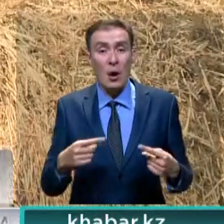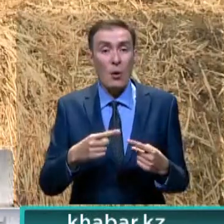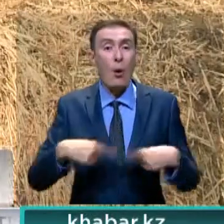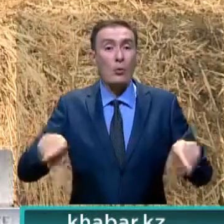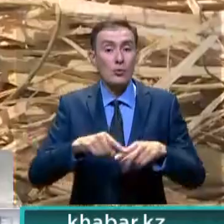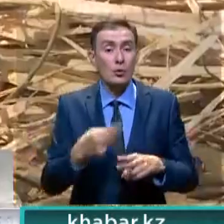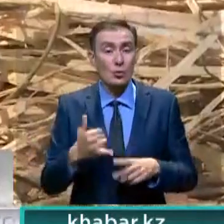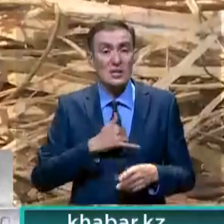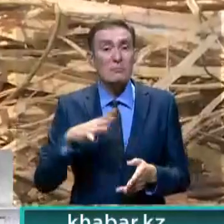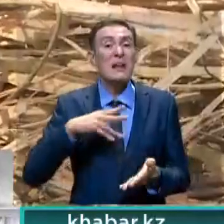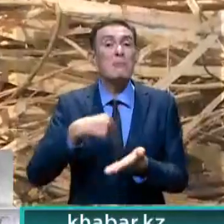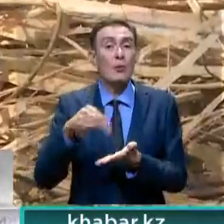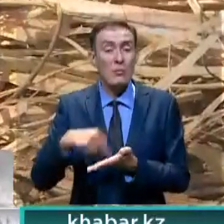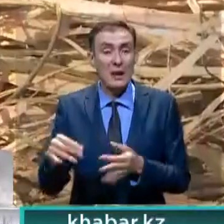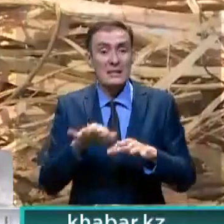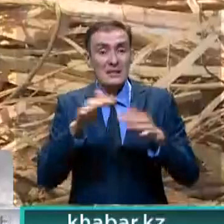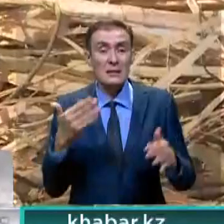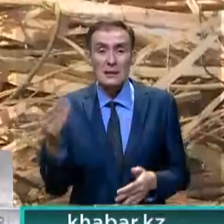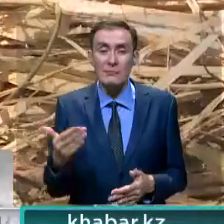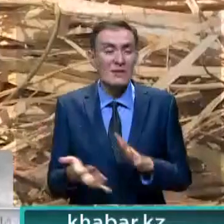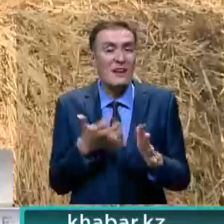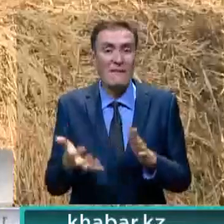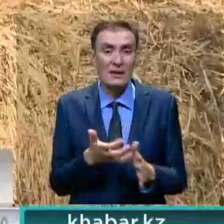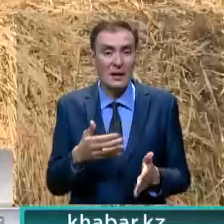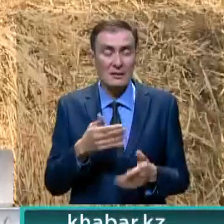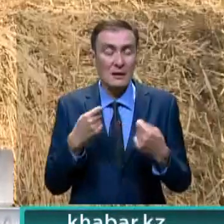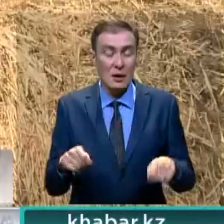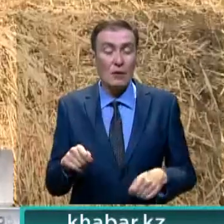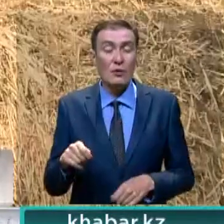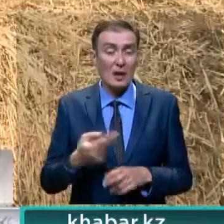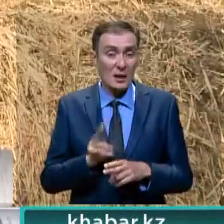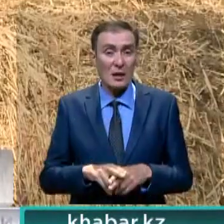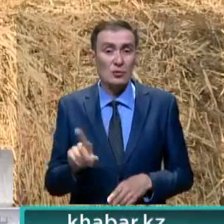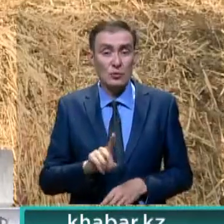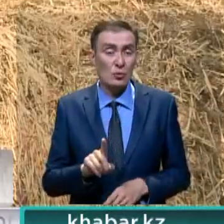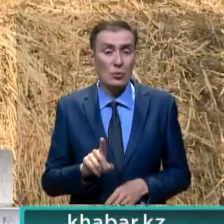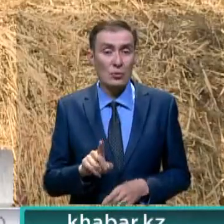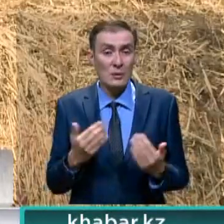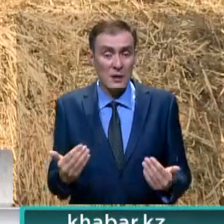которые у нас сено покупают, им сена уже не хватает. Грозит тем, что